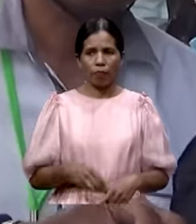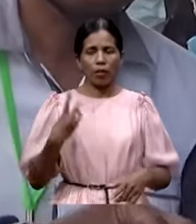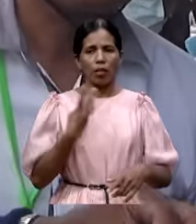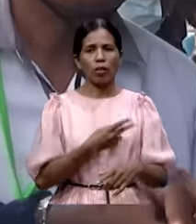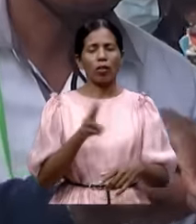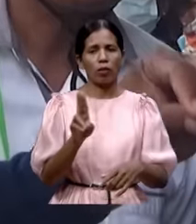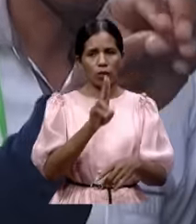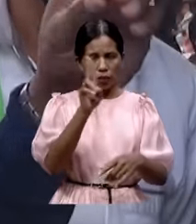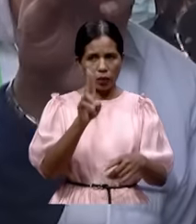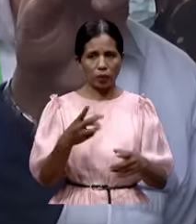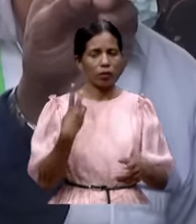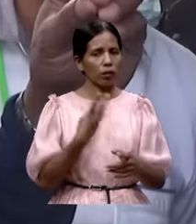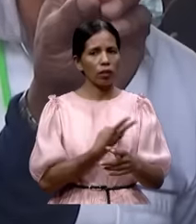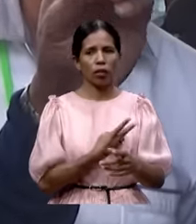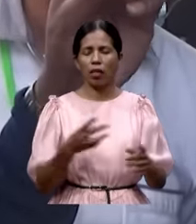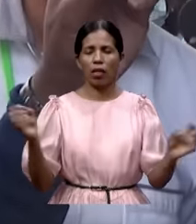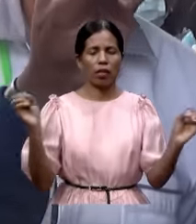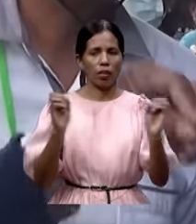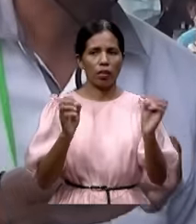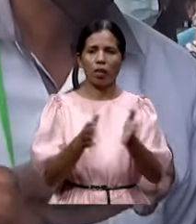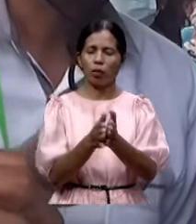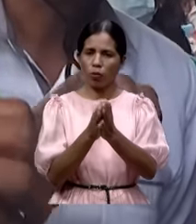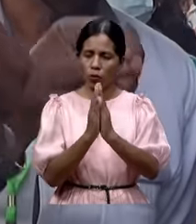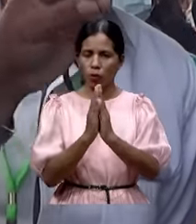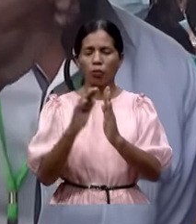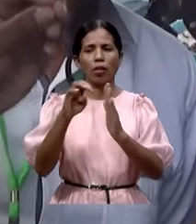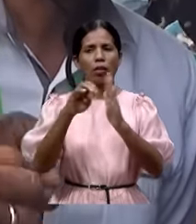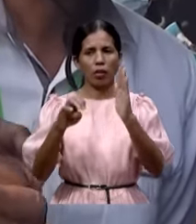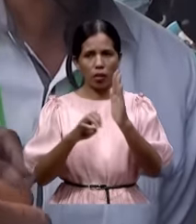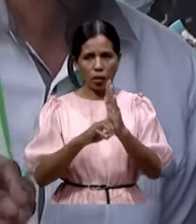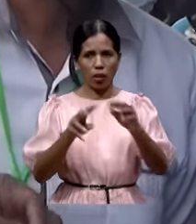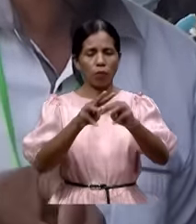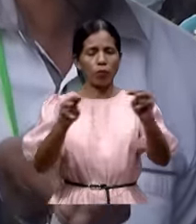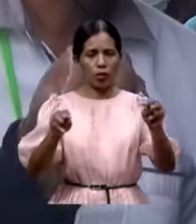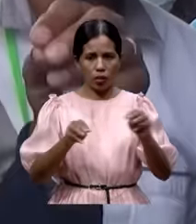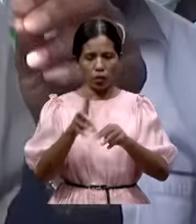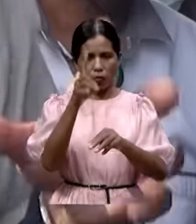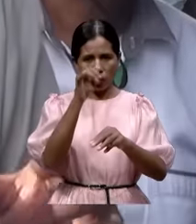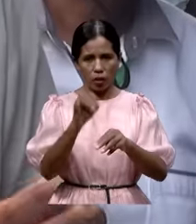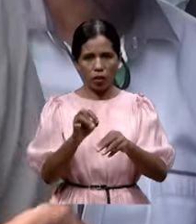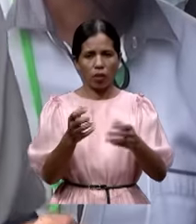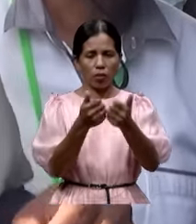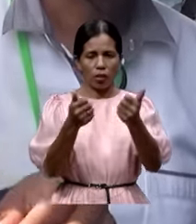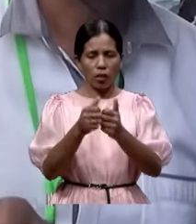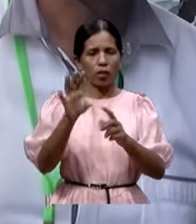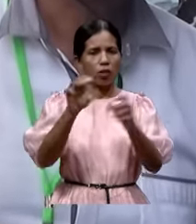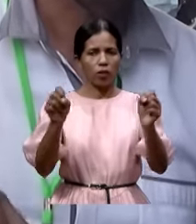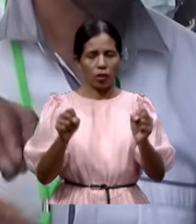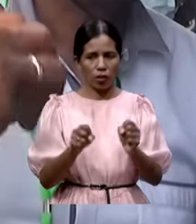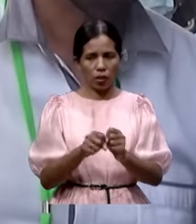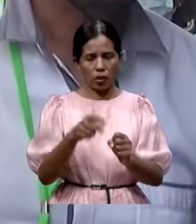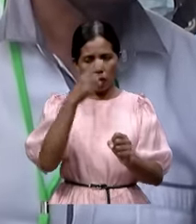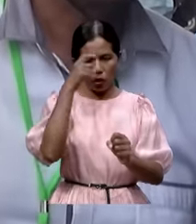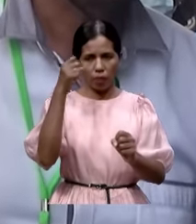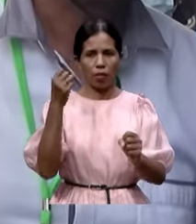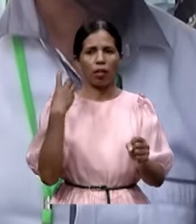ocupa ita la husu ba estado, munisipi Vini, ka autoridade sira ita dia la mitama le umai dane,